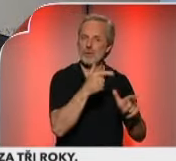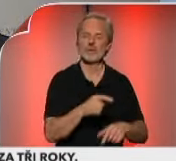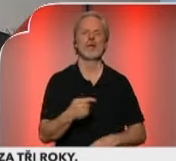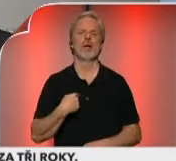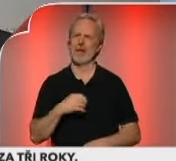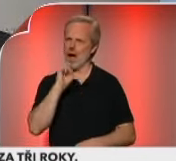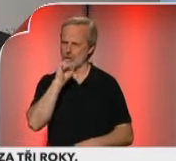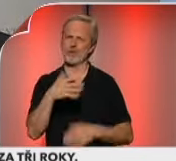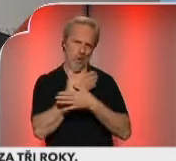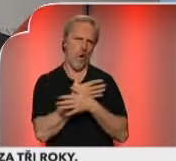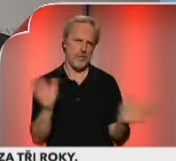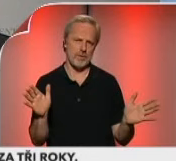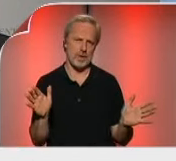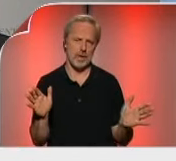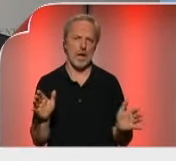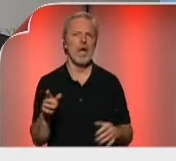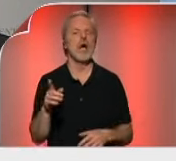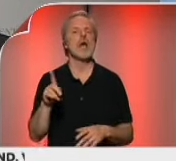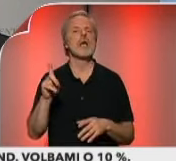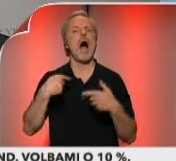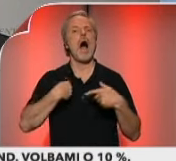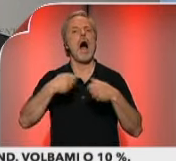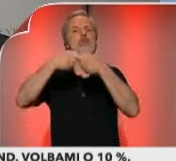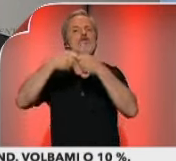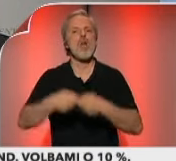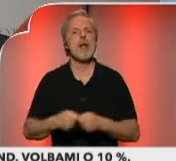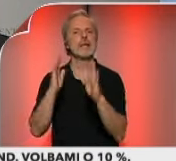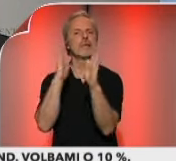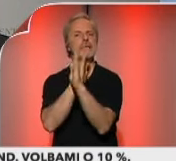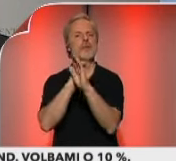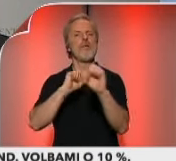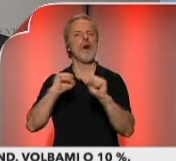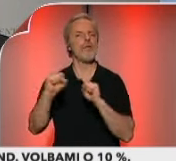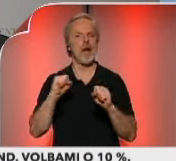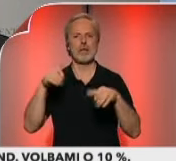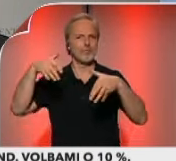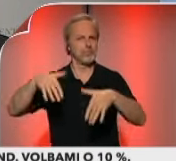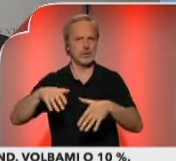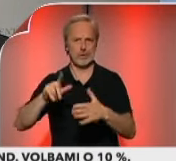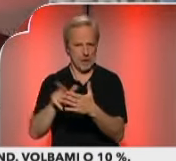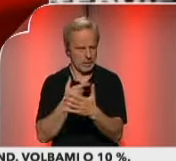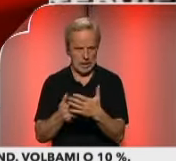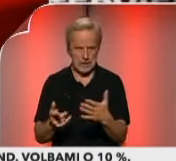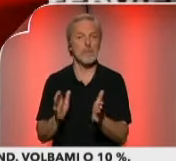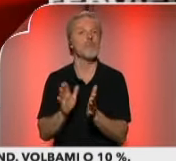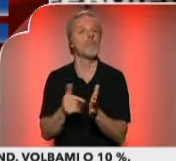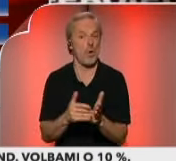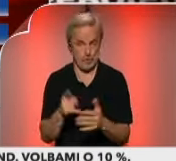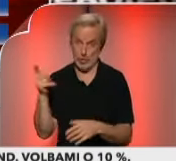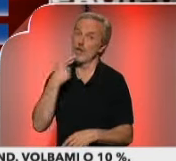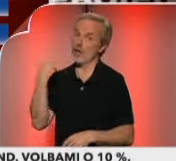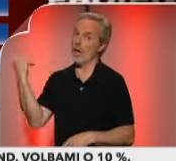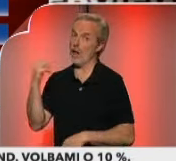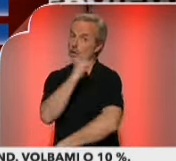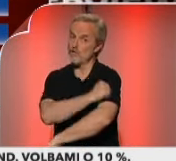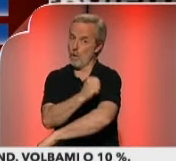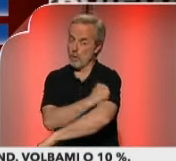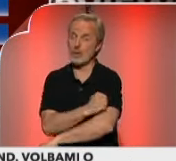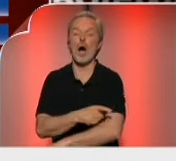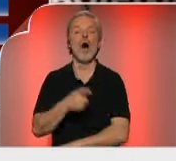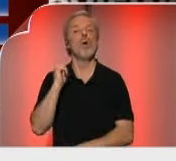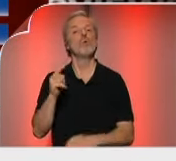pane redaktore já nejsem ve stínové vládě proto a tak mi to i pan předseda Sobotka řekl že musí stínovou vládu